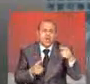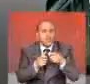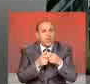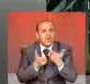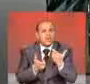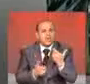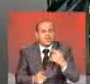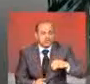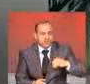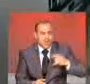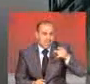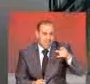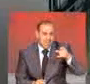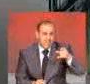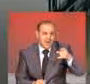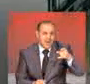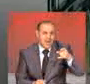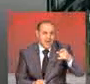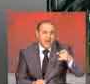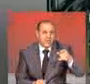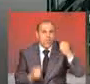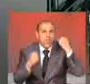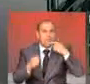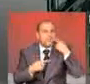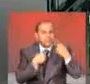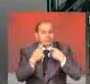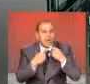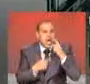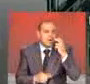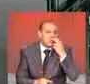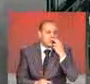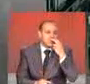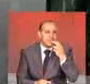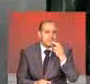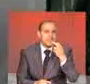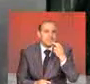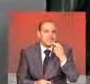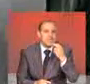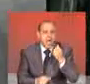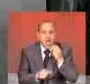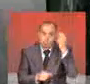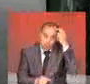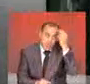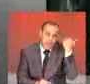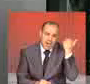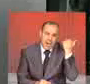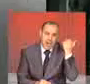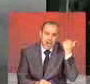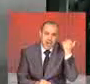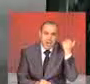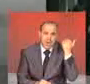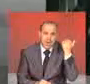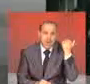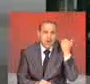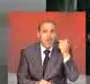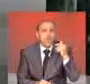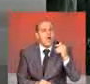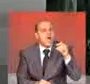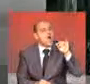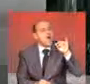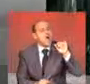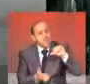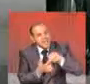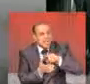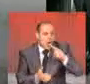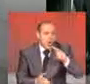كقتل الشاب مايكل براون خلال مشادة كلامية مع رجل أمن في أوت الماضي، والطفل تامي رايز في أوهايو الذي